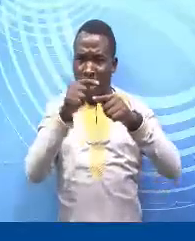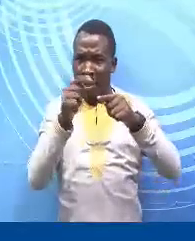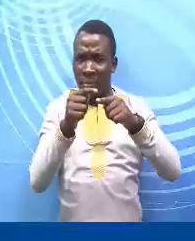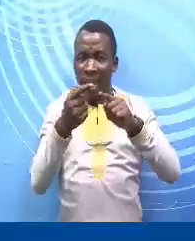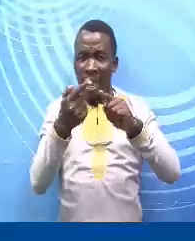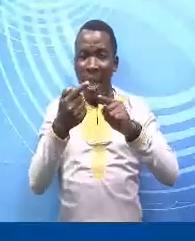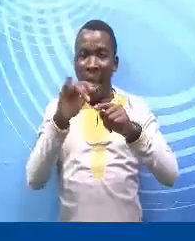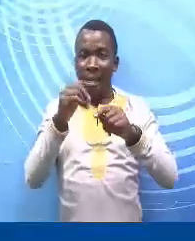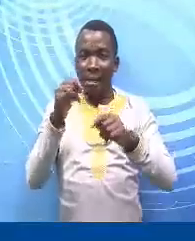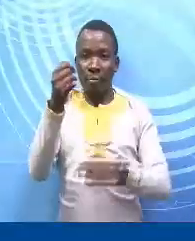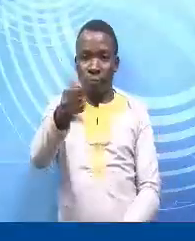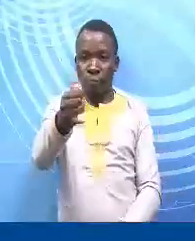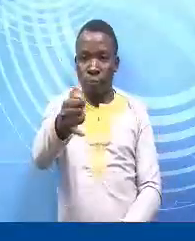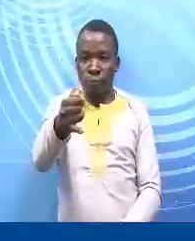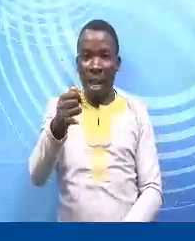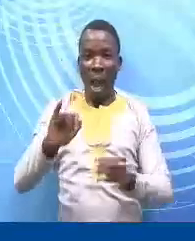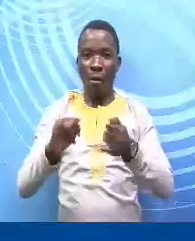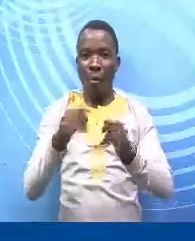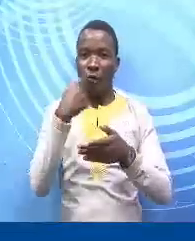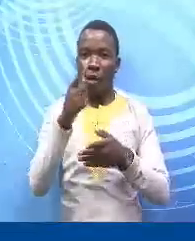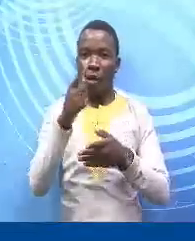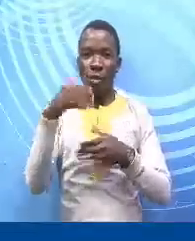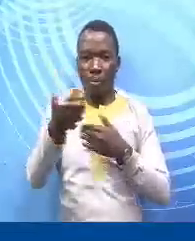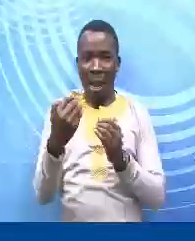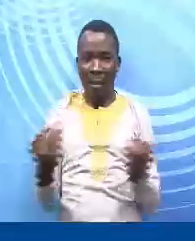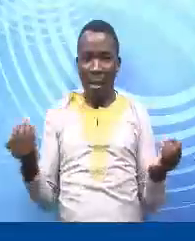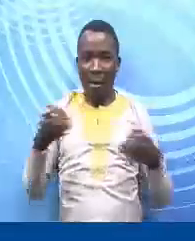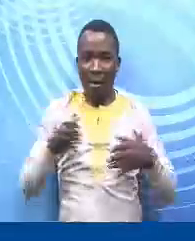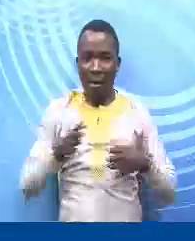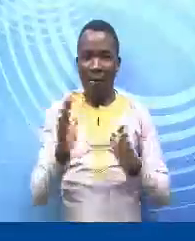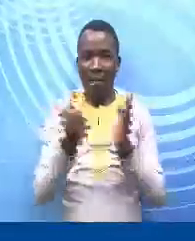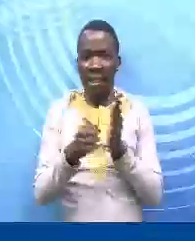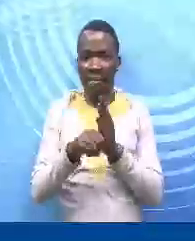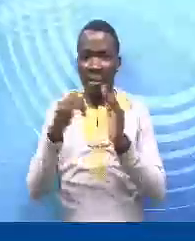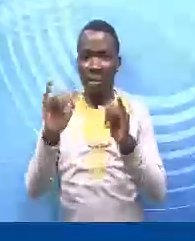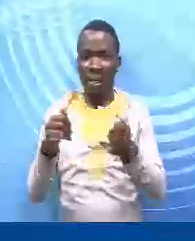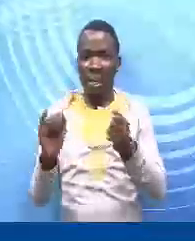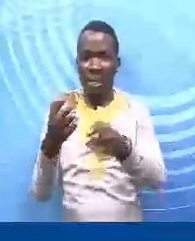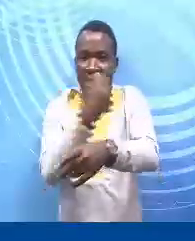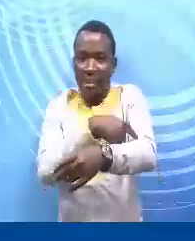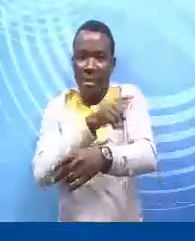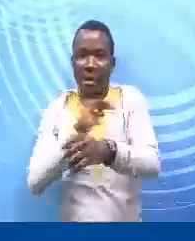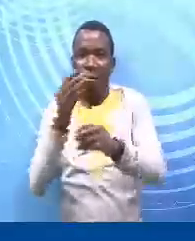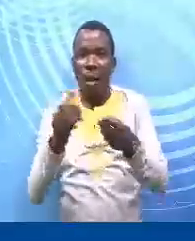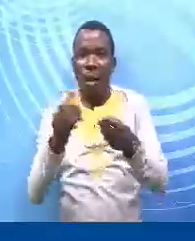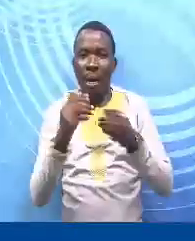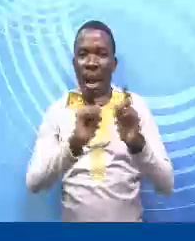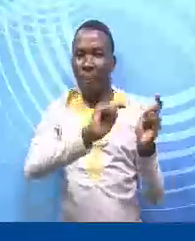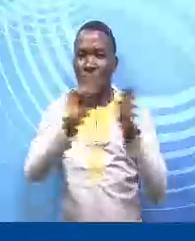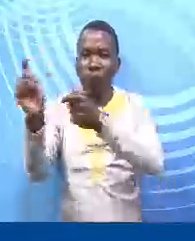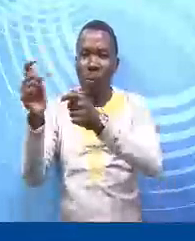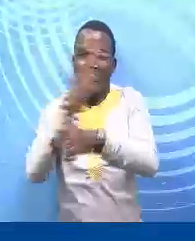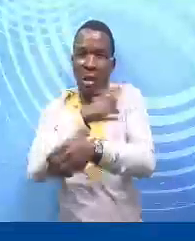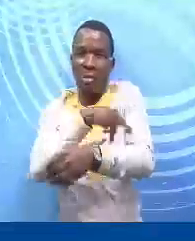agerageza kunyariramo. Akomeza avuga ko ngo nyuma y'aho aba bana bavukanye iki kibazo yagerageje kubavuza baza guhabwa transferi bajyana mu bitaro